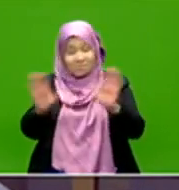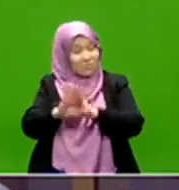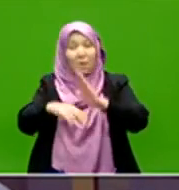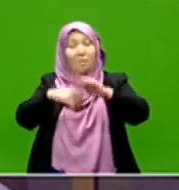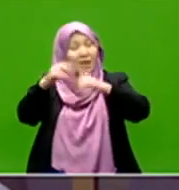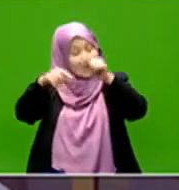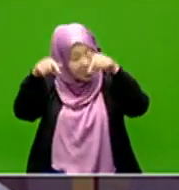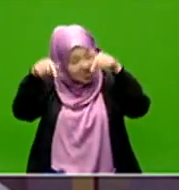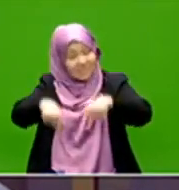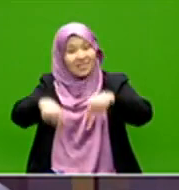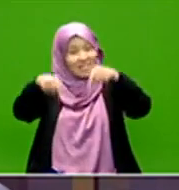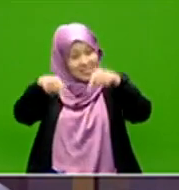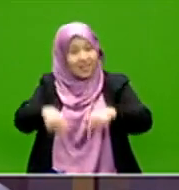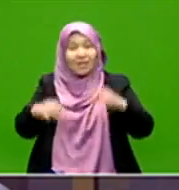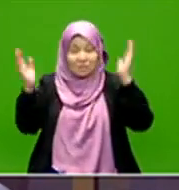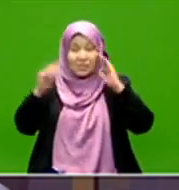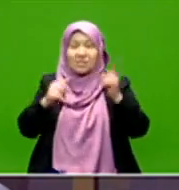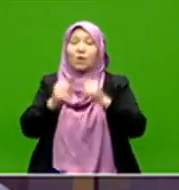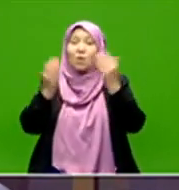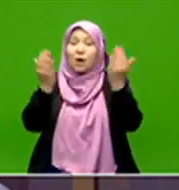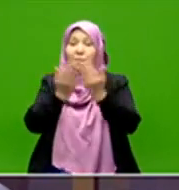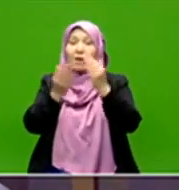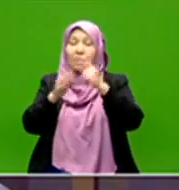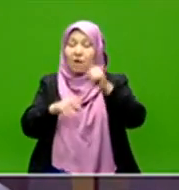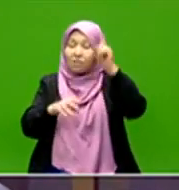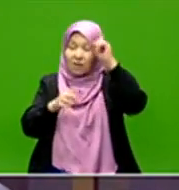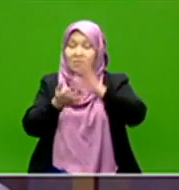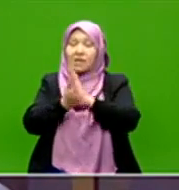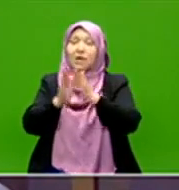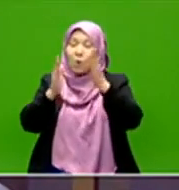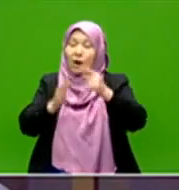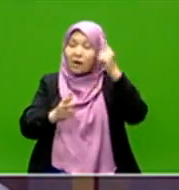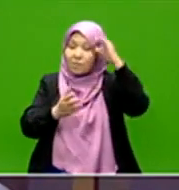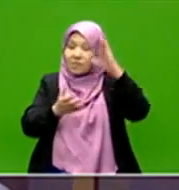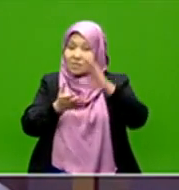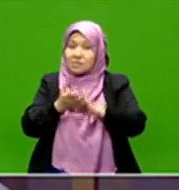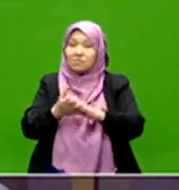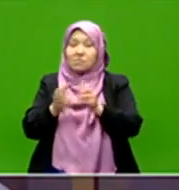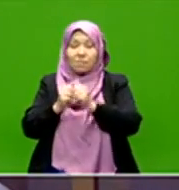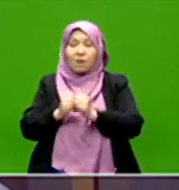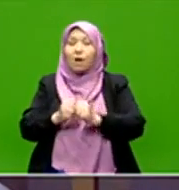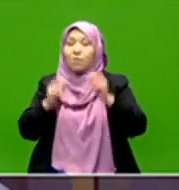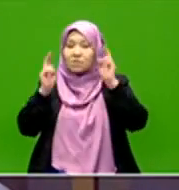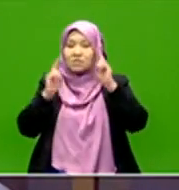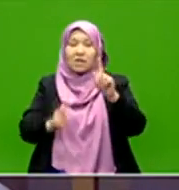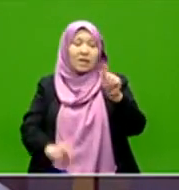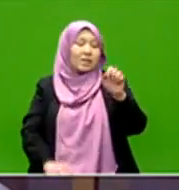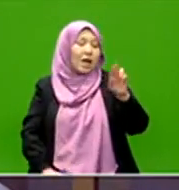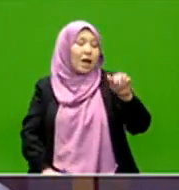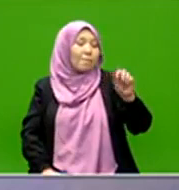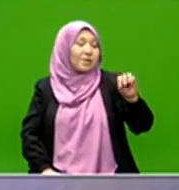sini, insya-Allah. Kita doa pada Allah, kita menjadi orang bertakwa. Kita bersama Ustaz Tarmizi. Sila, Ustaz.